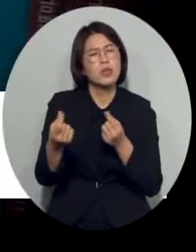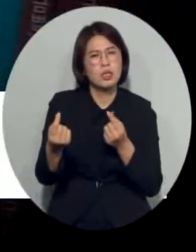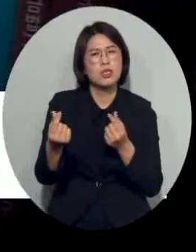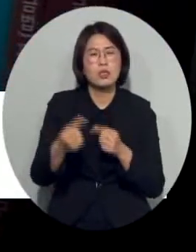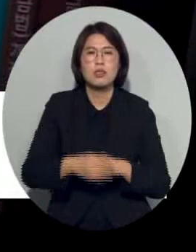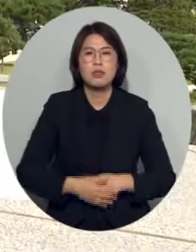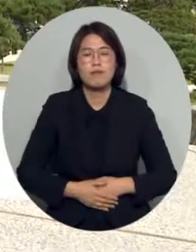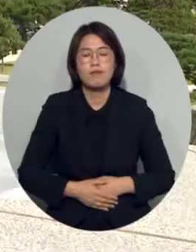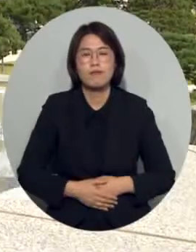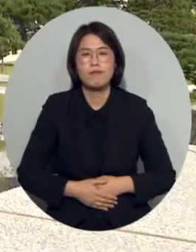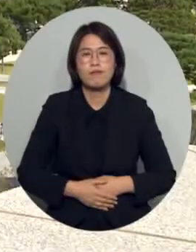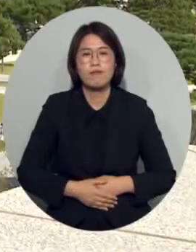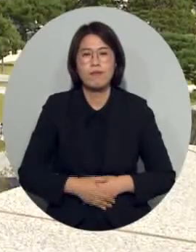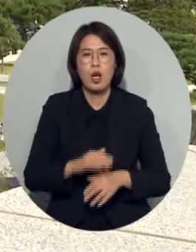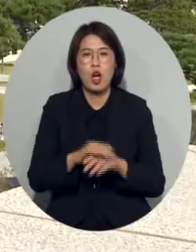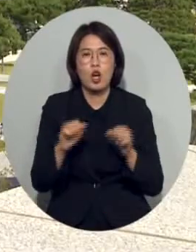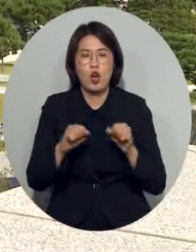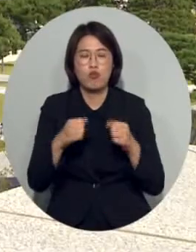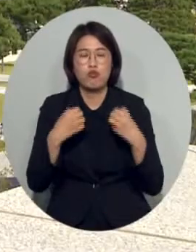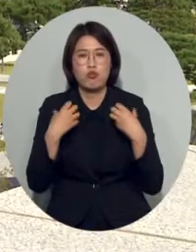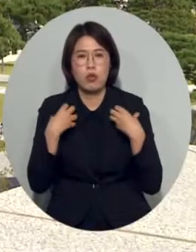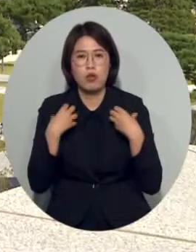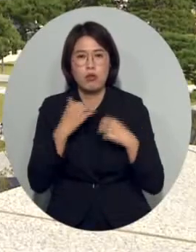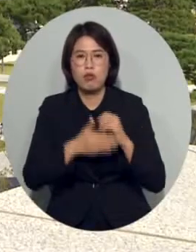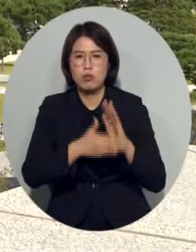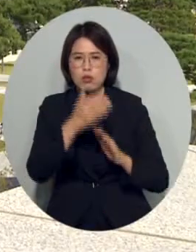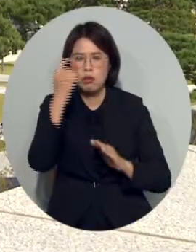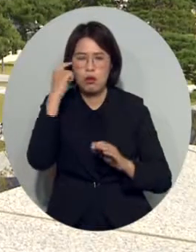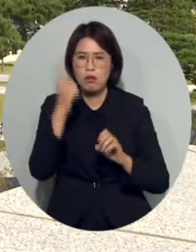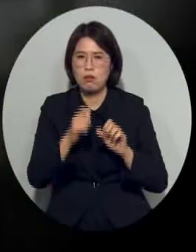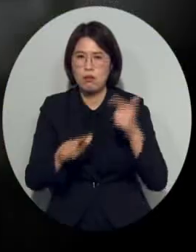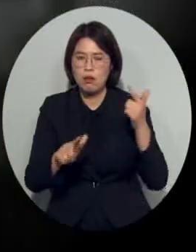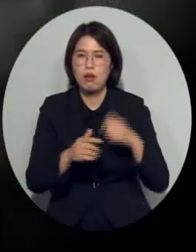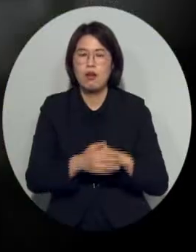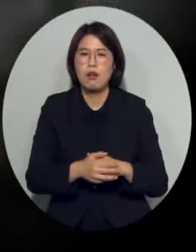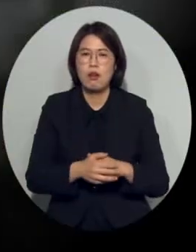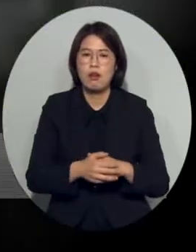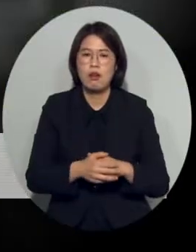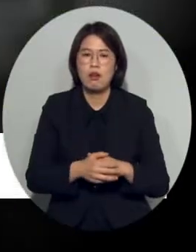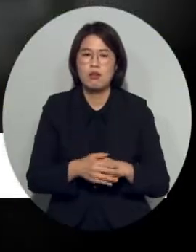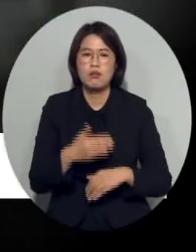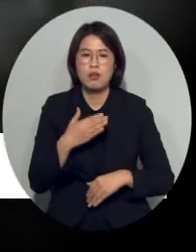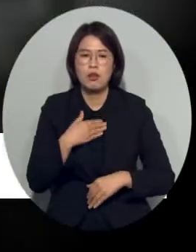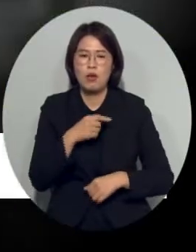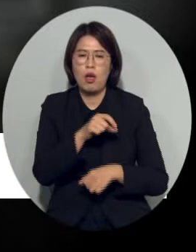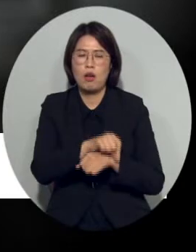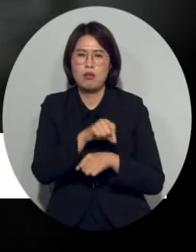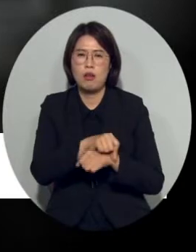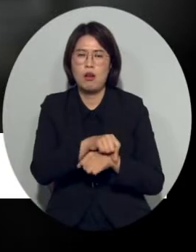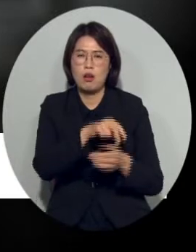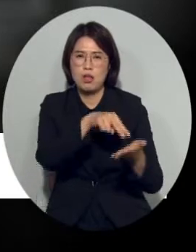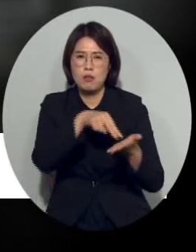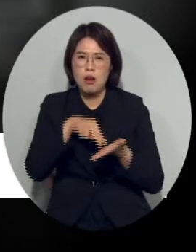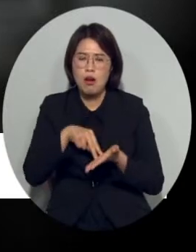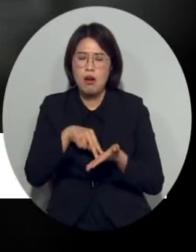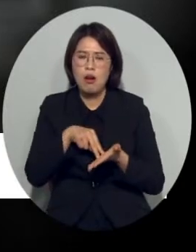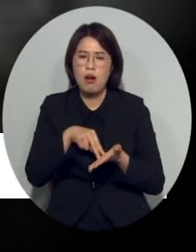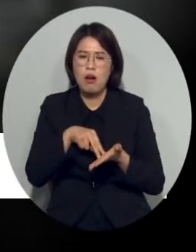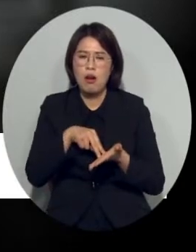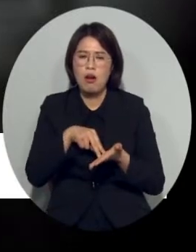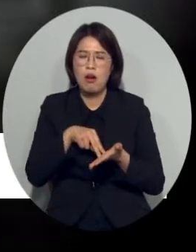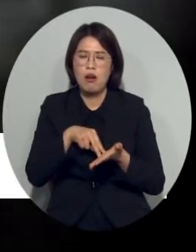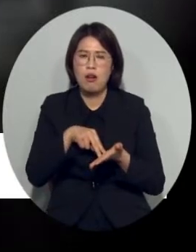거예요. 경상북도는 대구시의 생각과 다릅니다. 저희들도 같은 행정한 입장에서